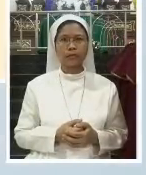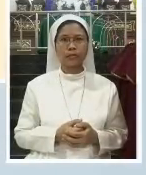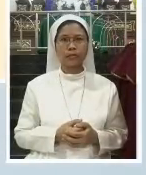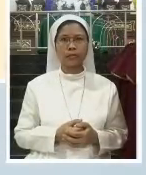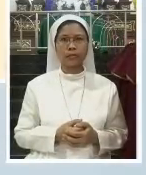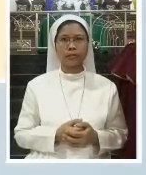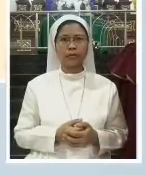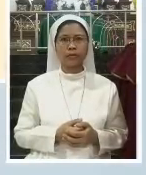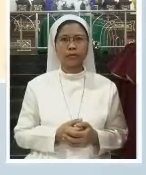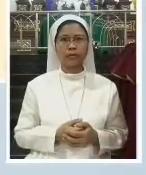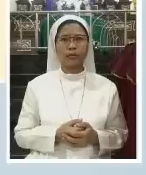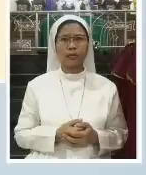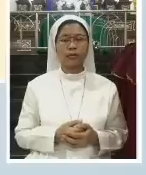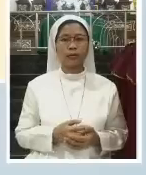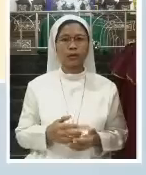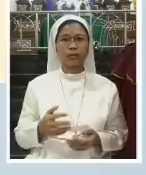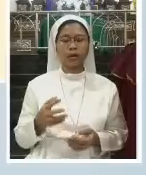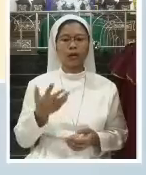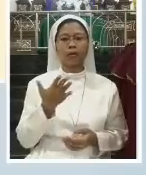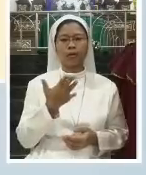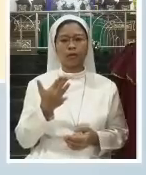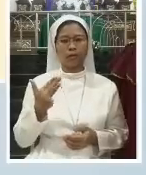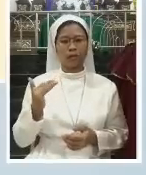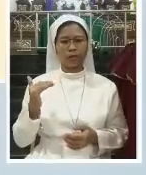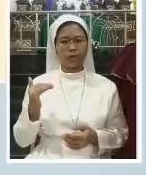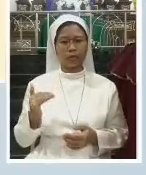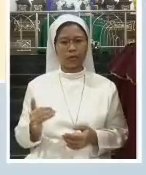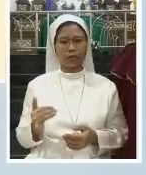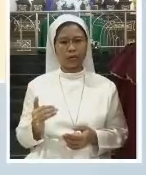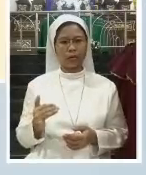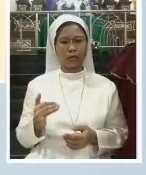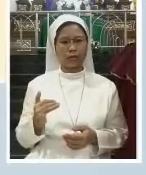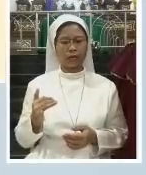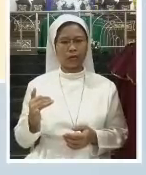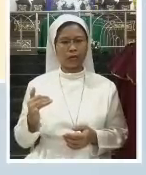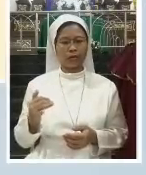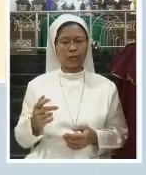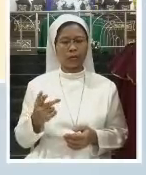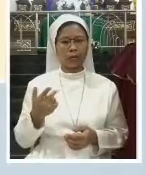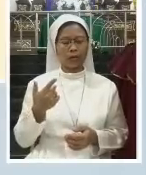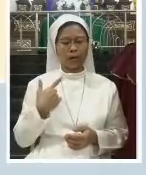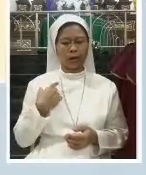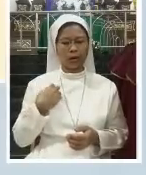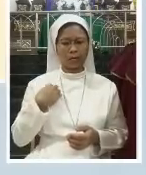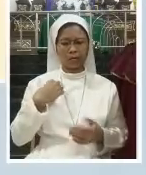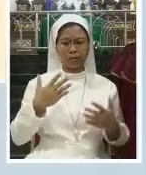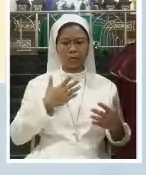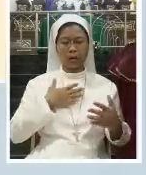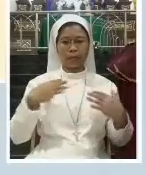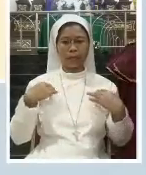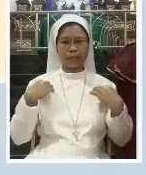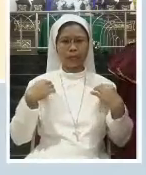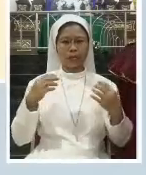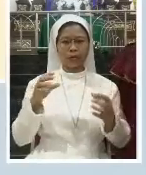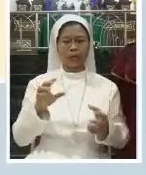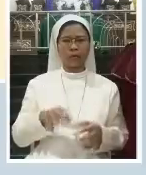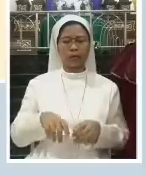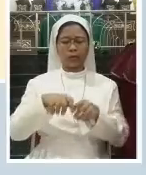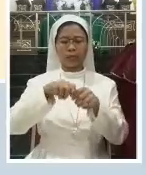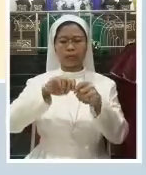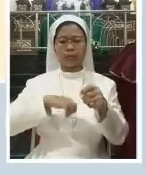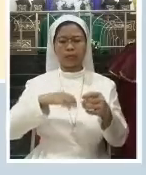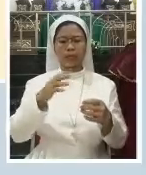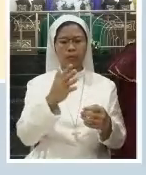Pinaranga ba nga ninda sa inda ang sakong mga gubing, asin